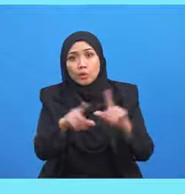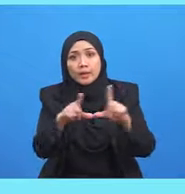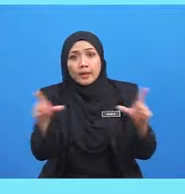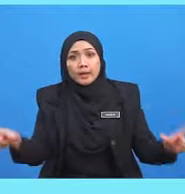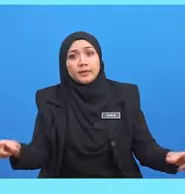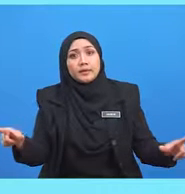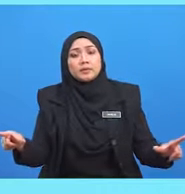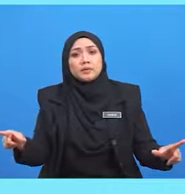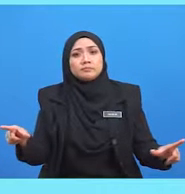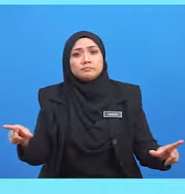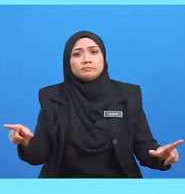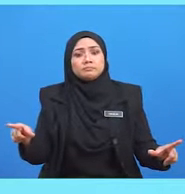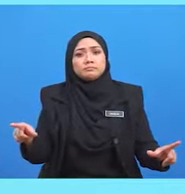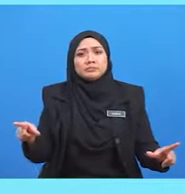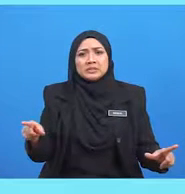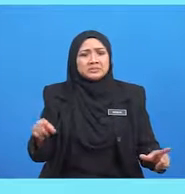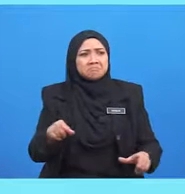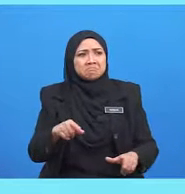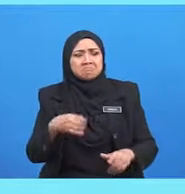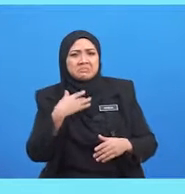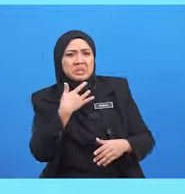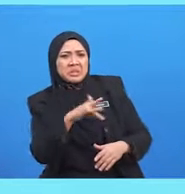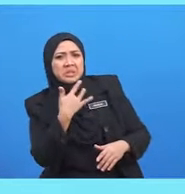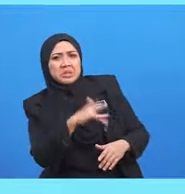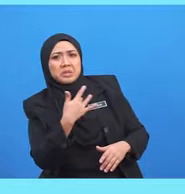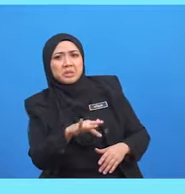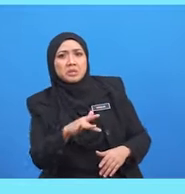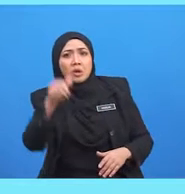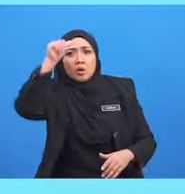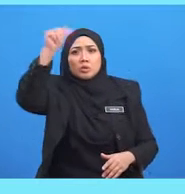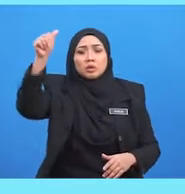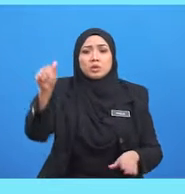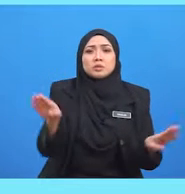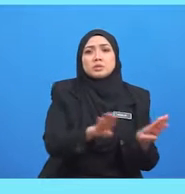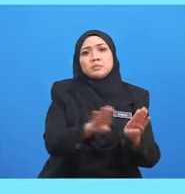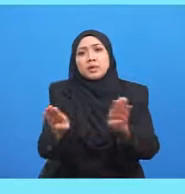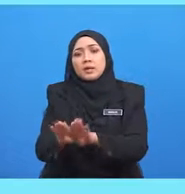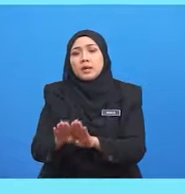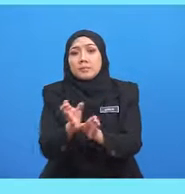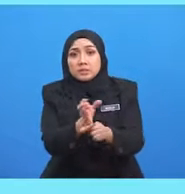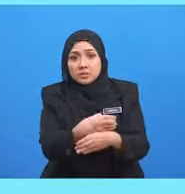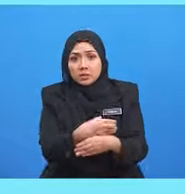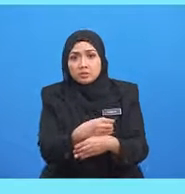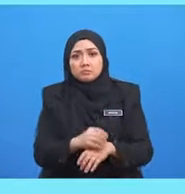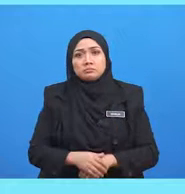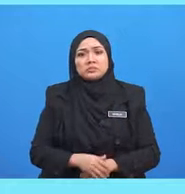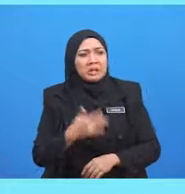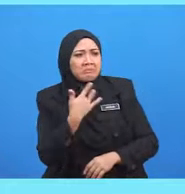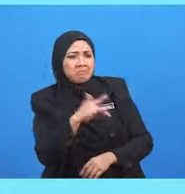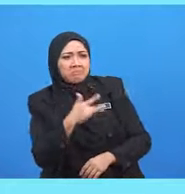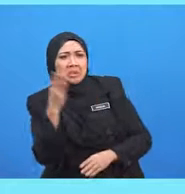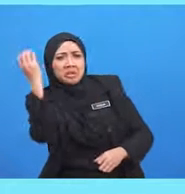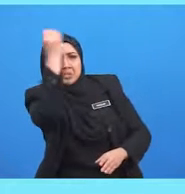lain. Contoh perkara membatalkan iman dalam aspek ini ialah mengingkari kewujudan Allah